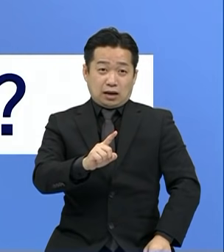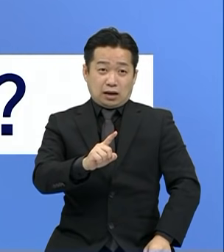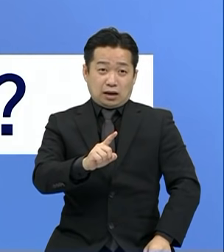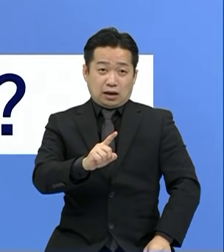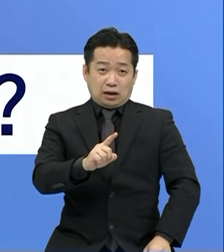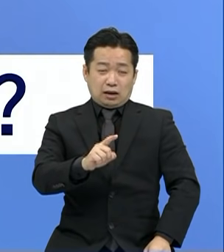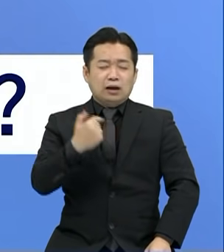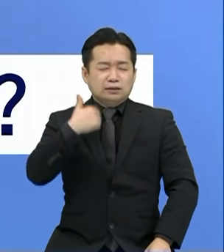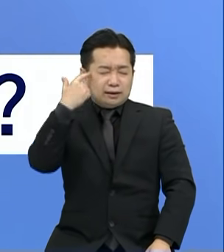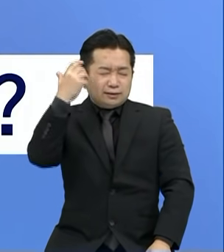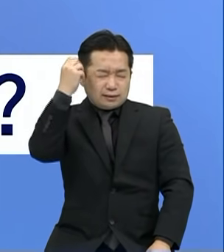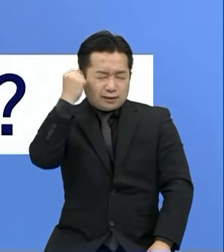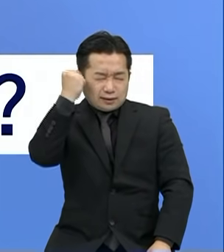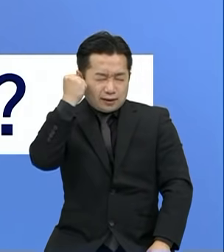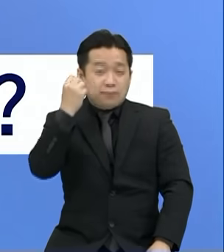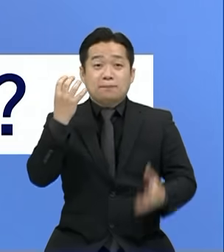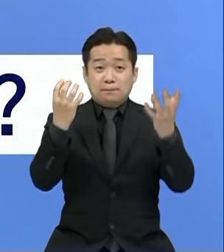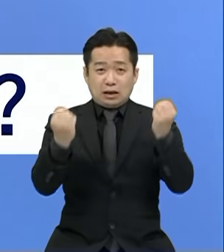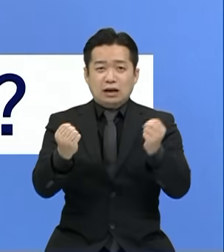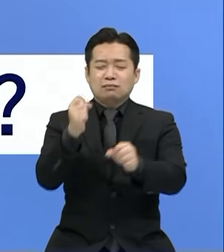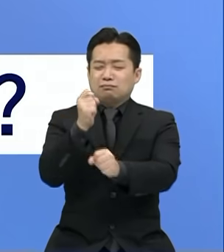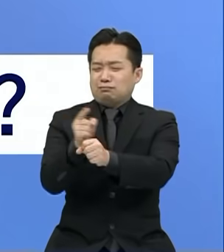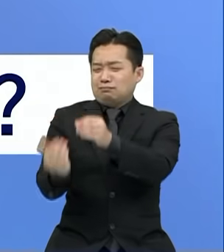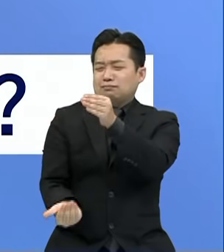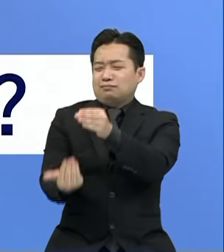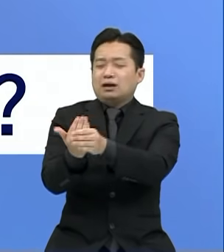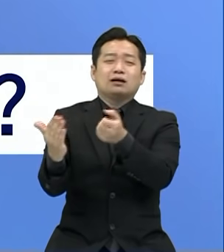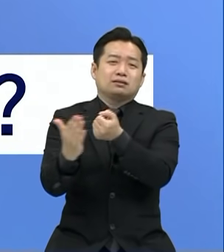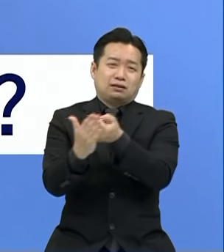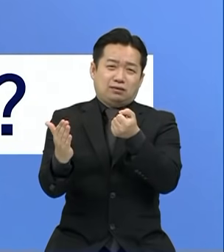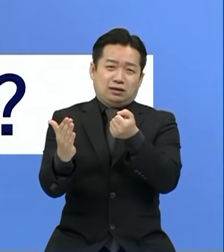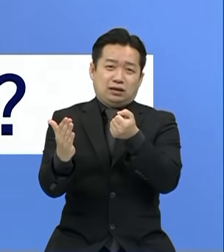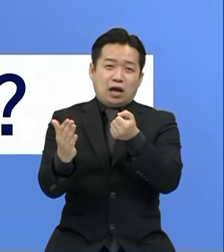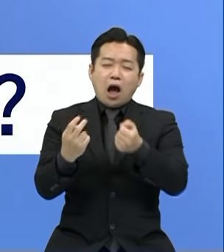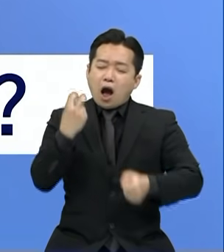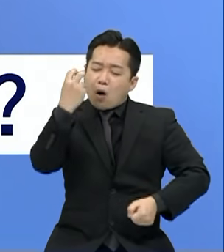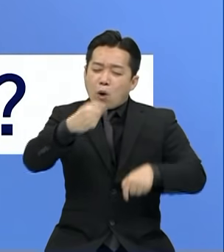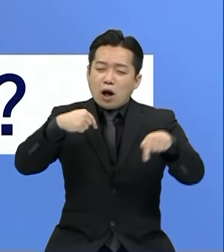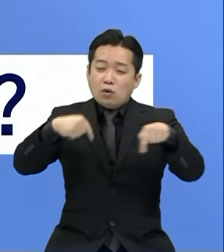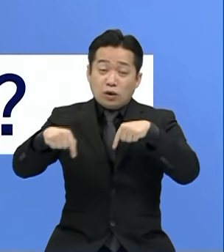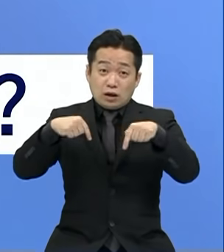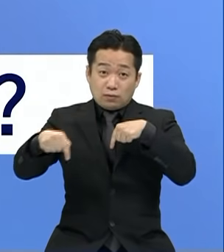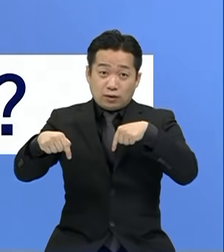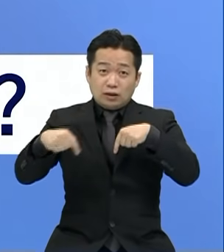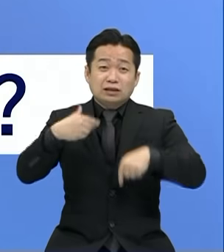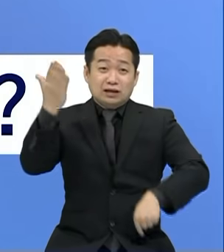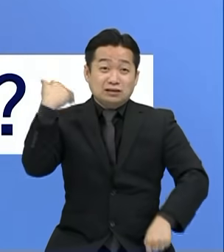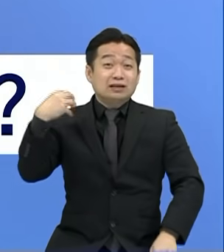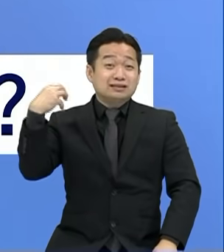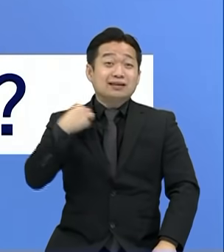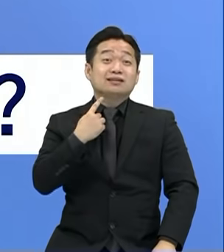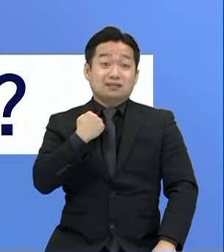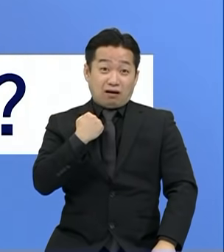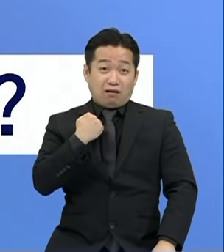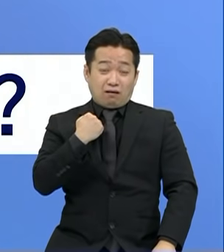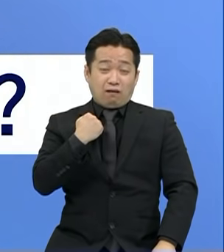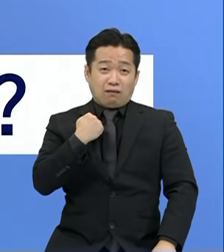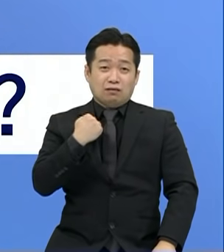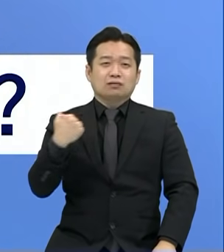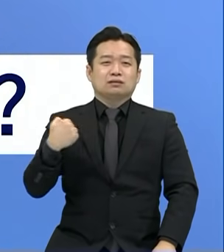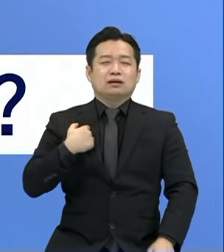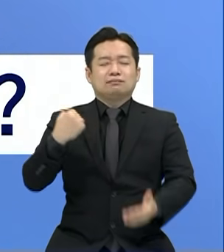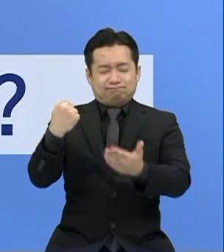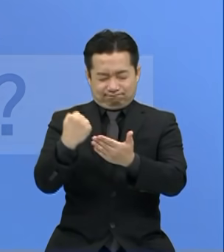정말로 많이 했는데 이 일이 벌어져서 일단은 관리하는 또 인사권자 입장에서 유감의